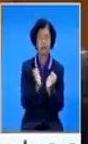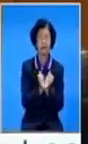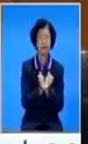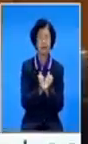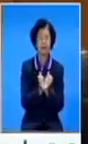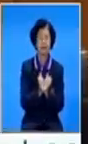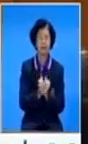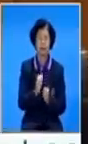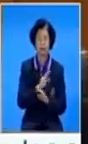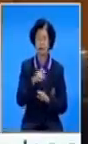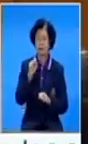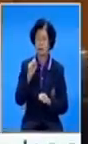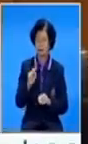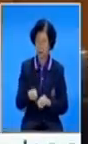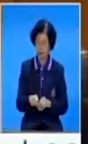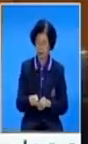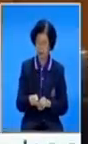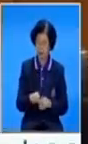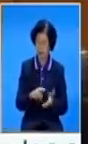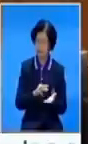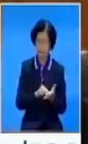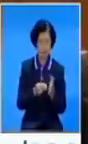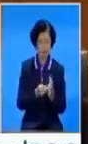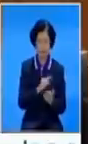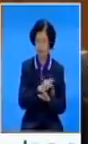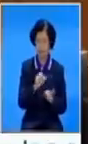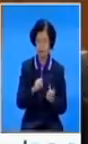ม่ได้แปลว่าตำรวจเป็นคนเจ้าชู้